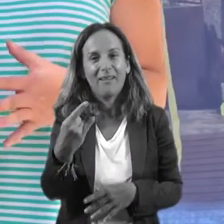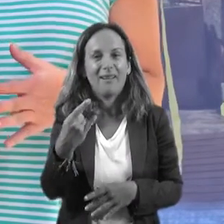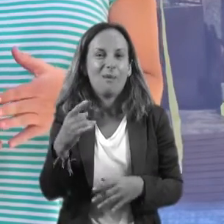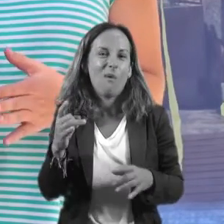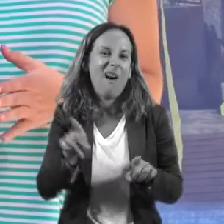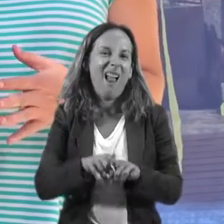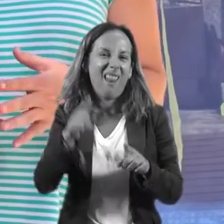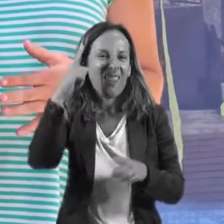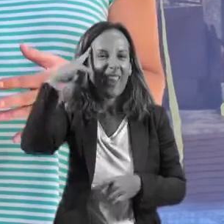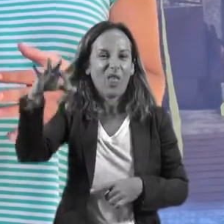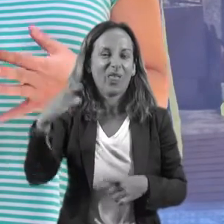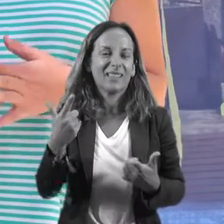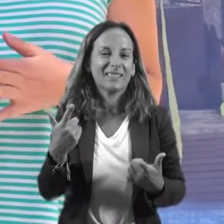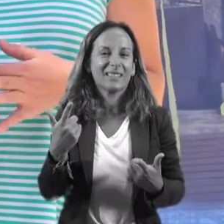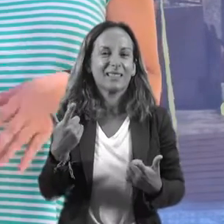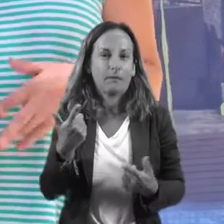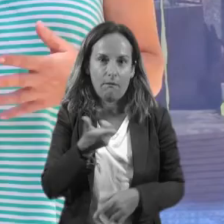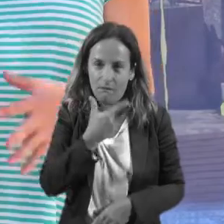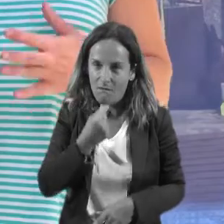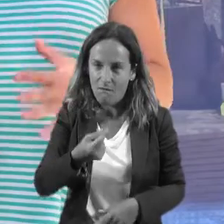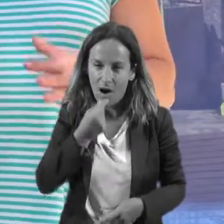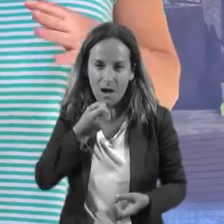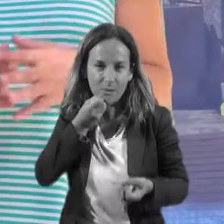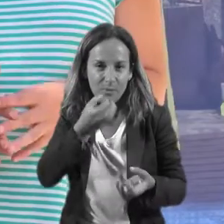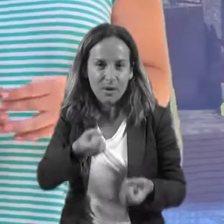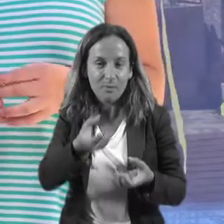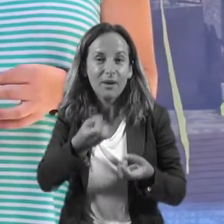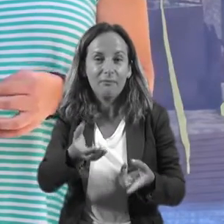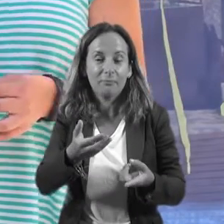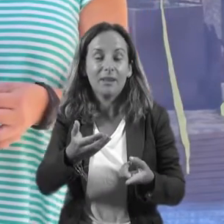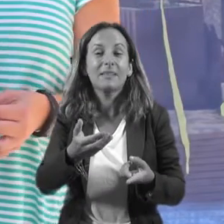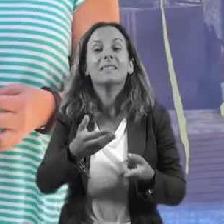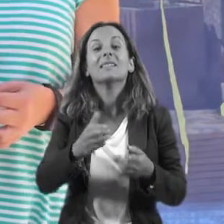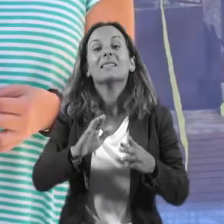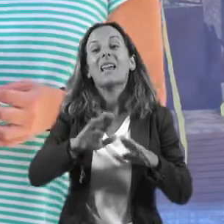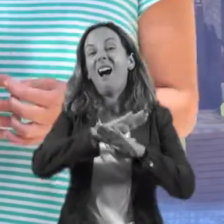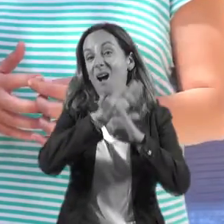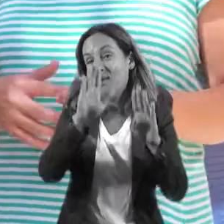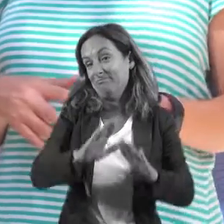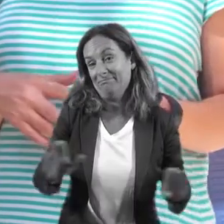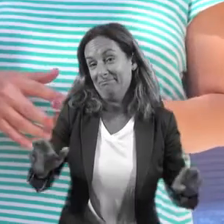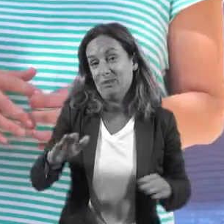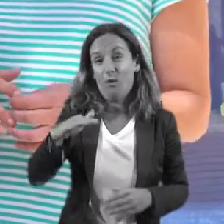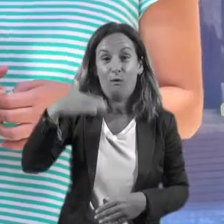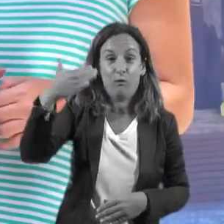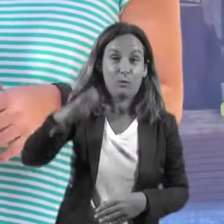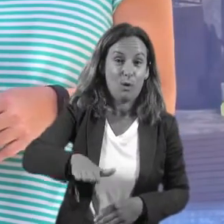encara pots treballar amb aquest efecte per acabar d'aprofundir després, de més grans,